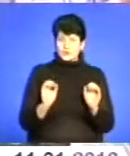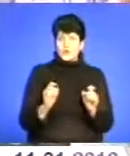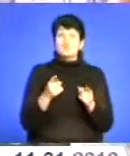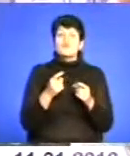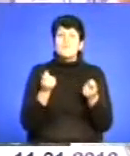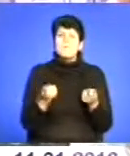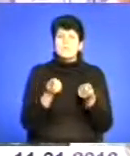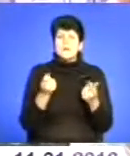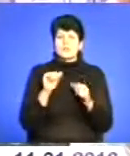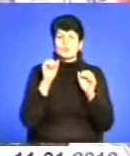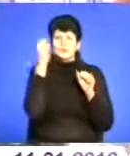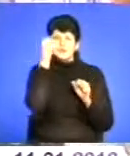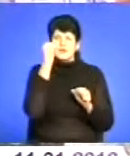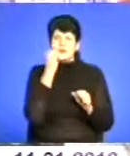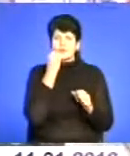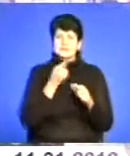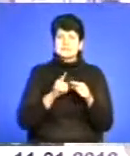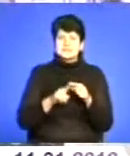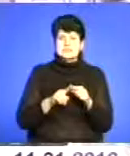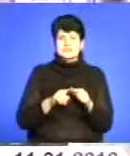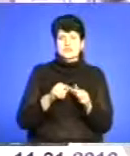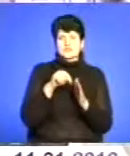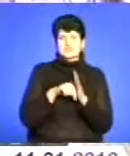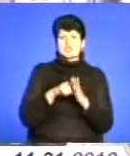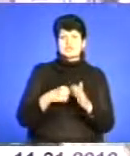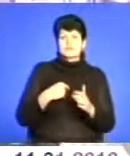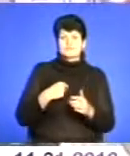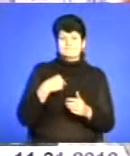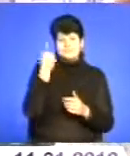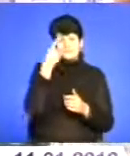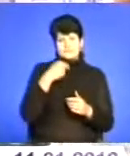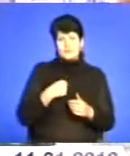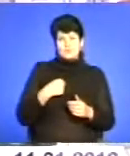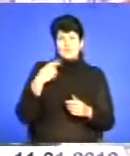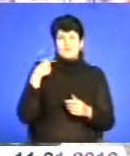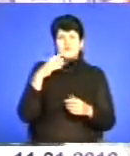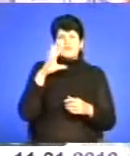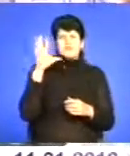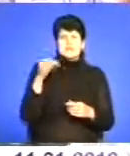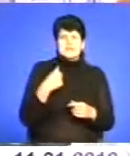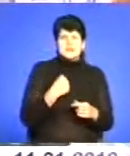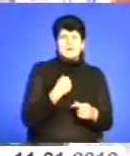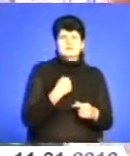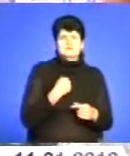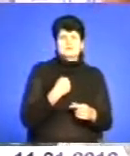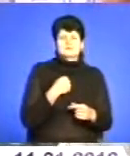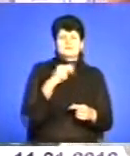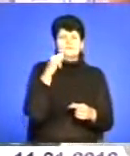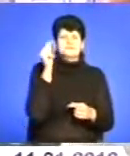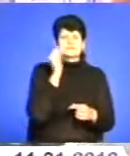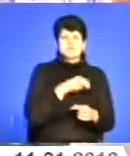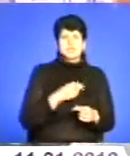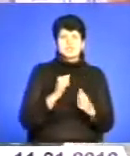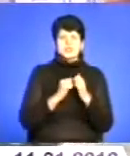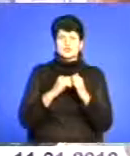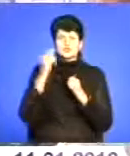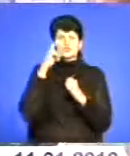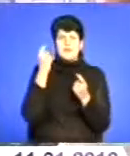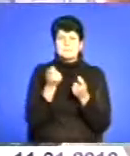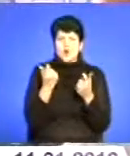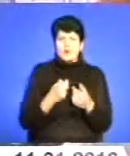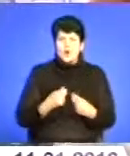ми дякуємо? Ну, це є ознака нашого людського егоїзму. Ми вважаємо, що всі нам всім зобов'язані, ми дуже часто думаємо, що в нас мало